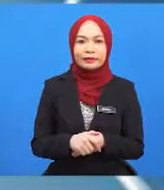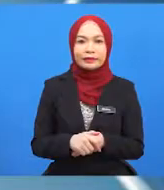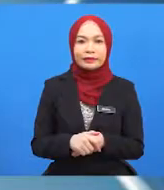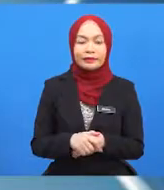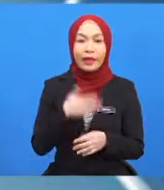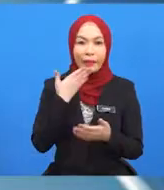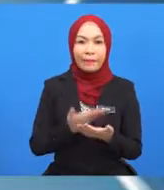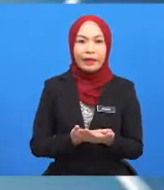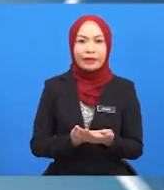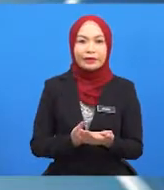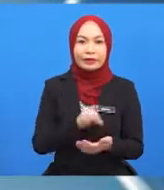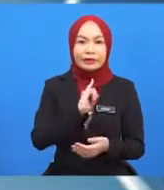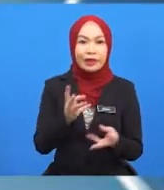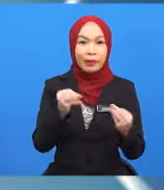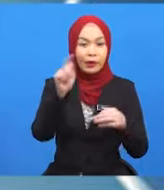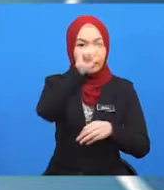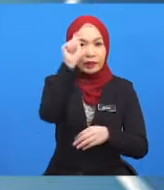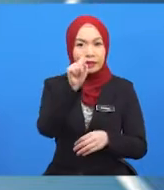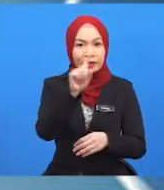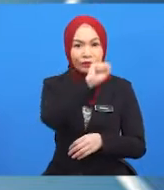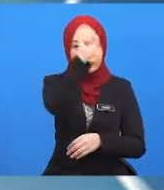Baiklah, saya nak tanya satu soalan.